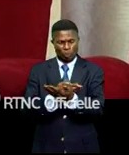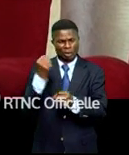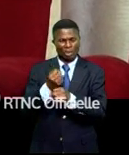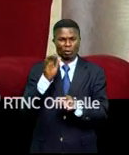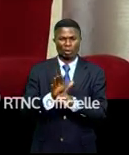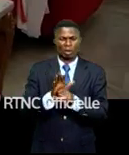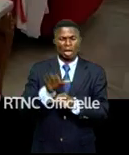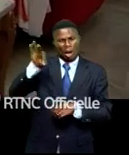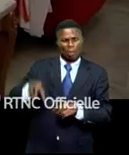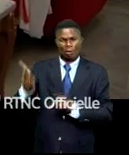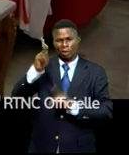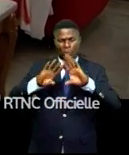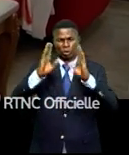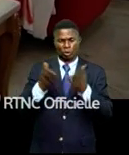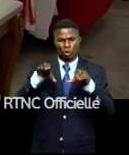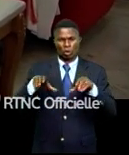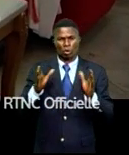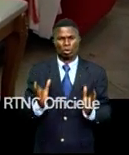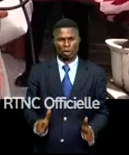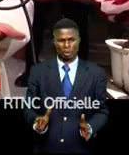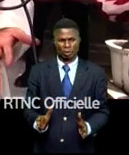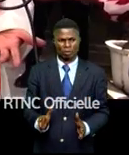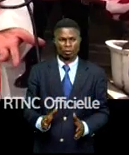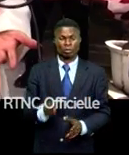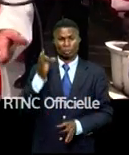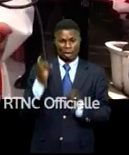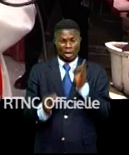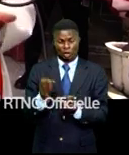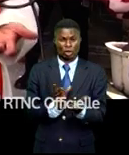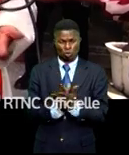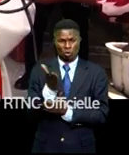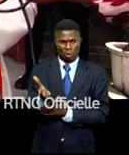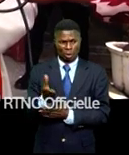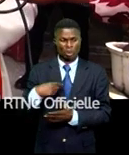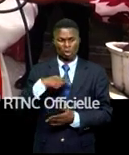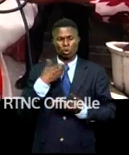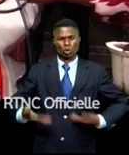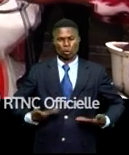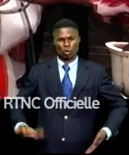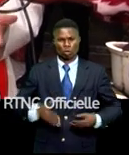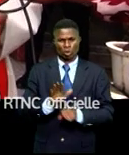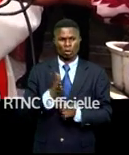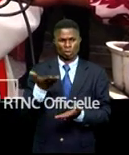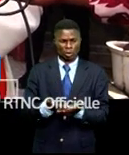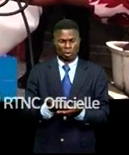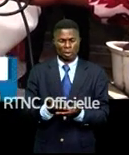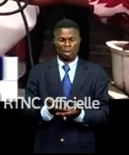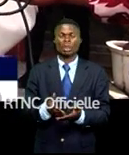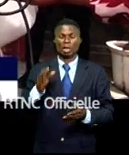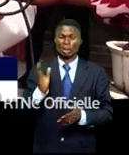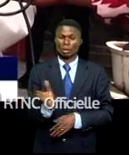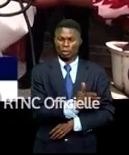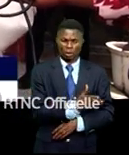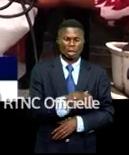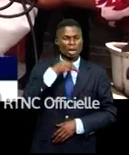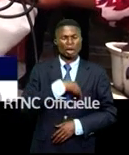davantage pour le bien-être de la population congolaise. La justice est faite et nous sommes très heureux pour ça. Au-delà de ça, c'est plutôt